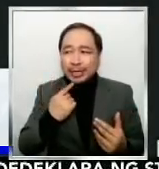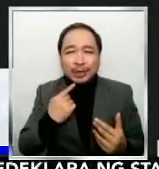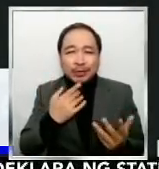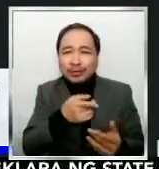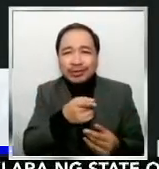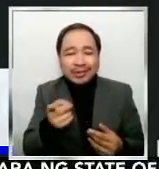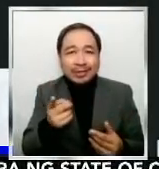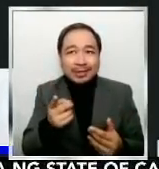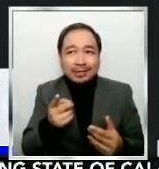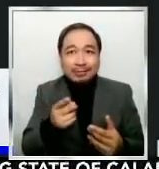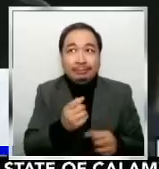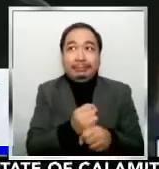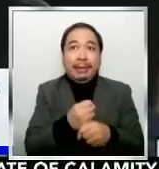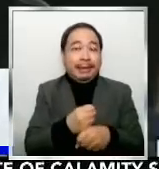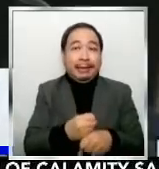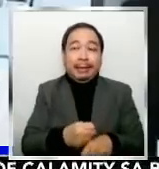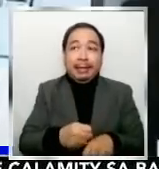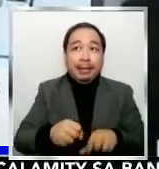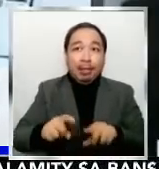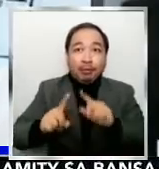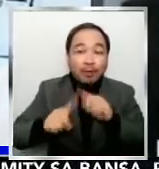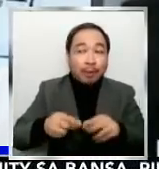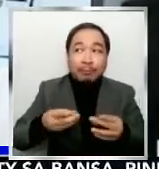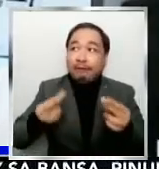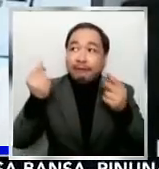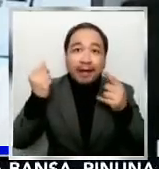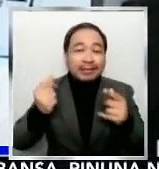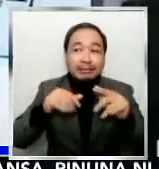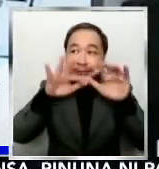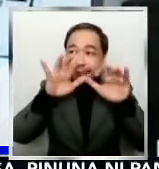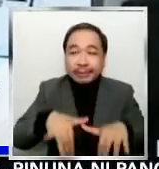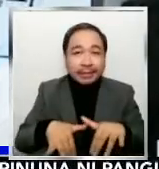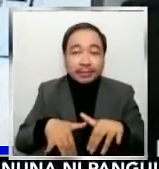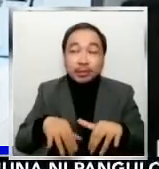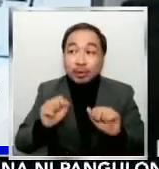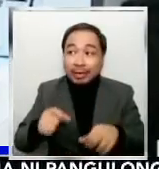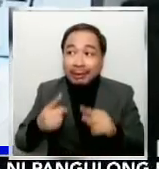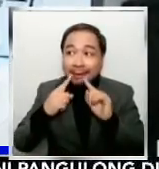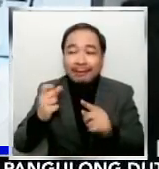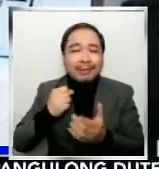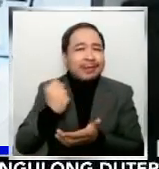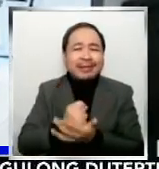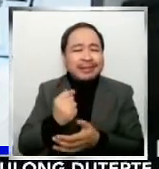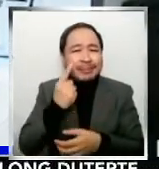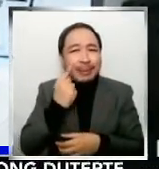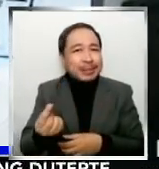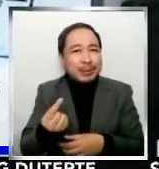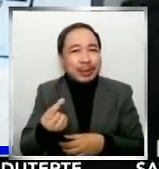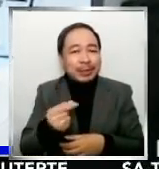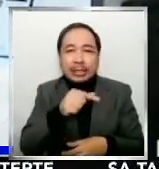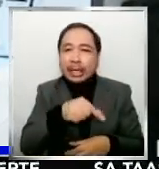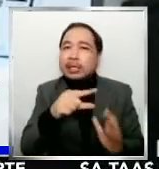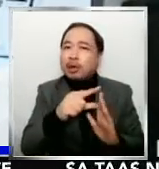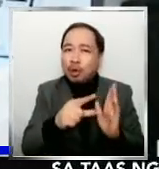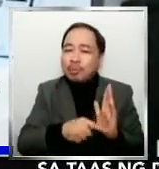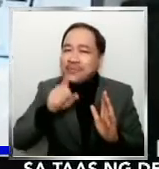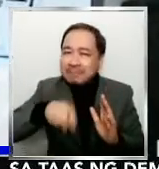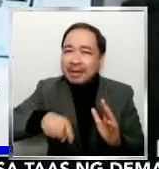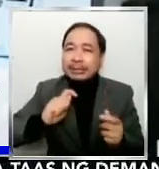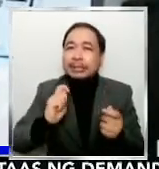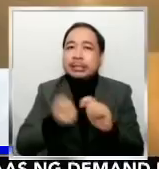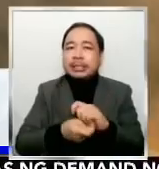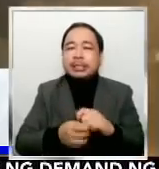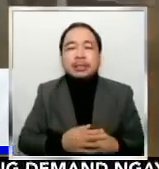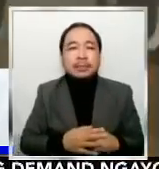magawa yan niya immediately so that this could be a declaration? That the law should be changed. Isa pang pinatututukan